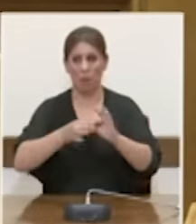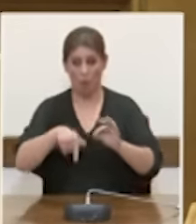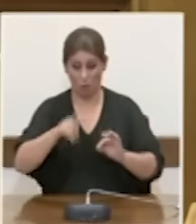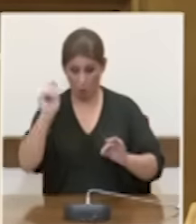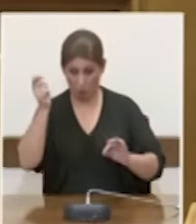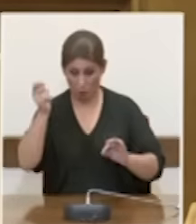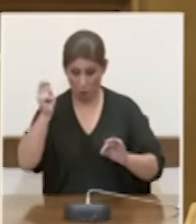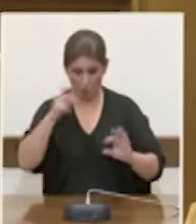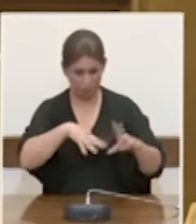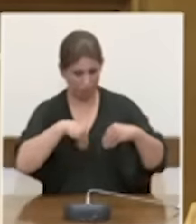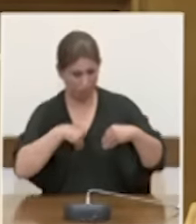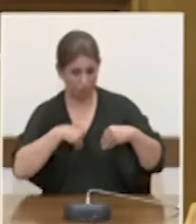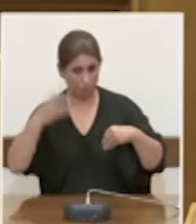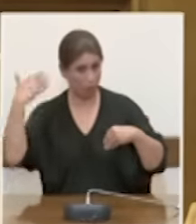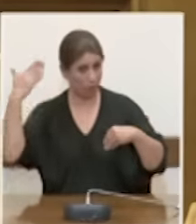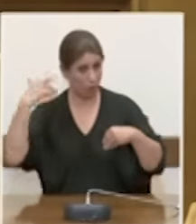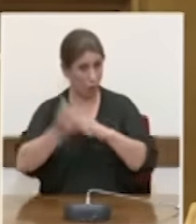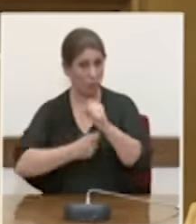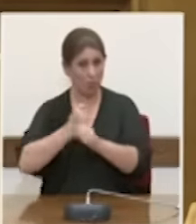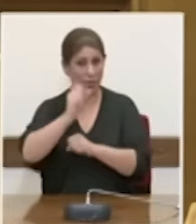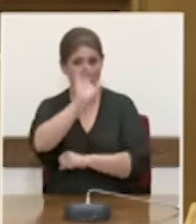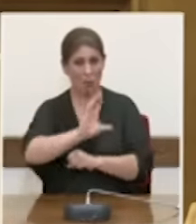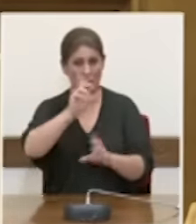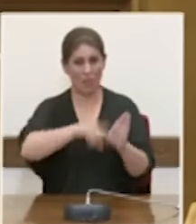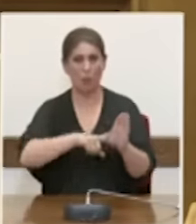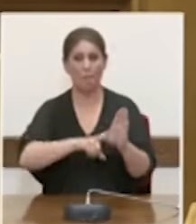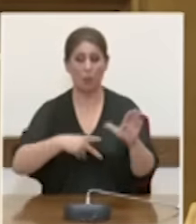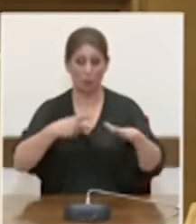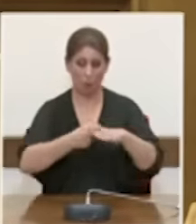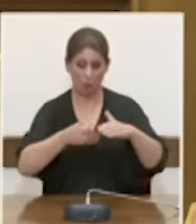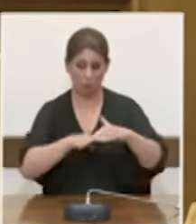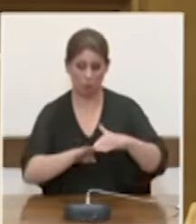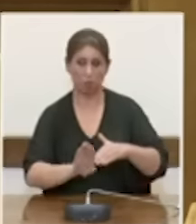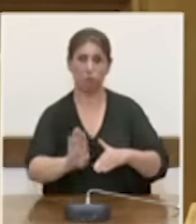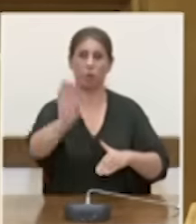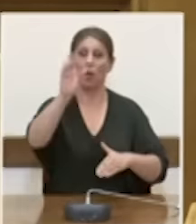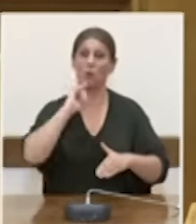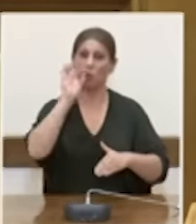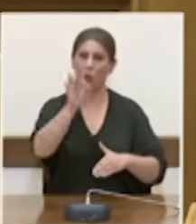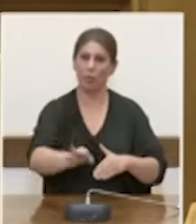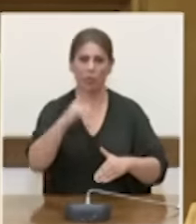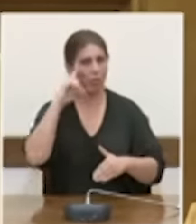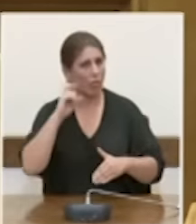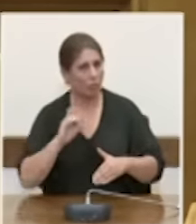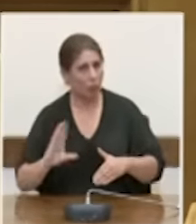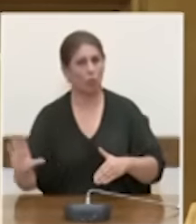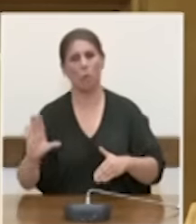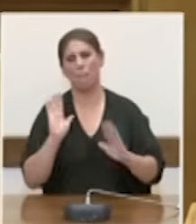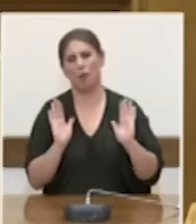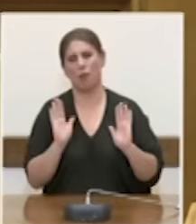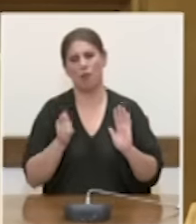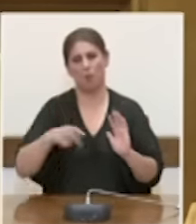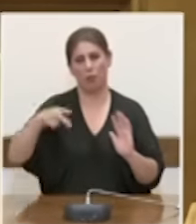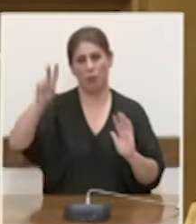τα προηγούμενα χρόνια η Ευρωπαϊκή Ένωση με το Ταμείο Ανάκαμψης, τα οποία οδηγούν δεδομένα σε πληθωρισμό,